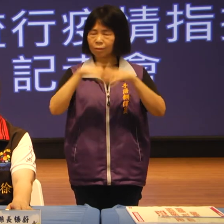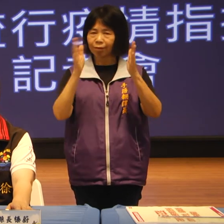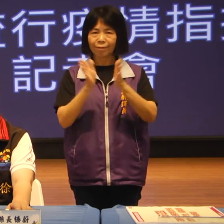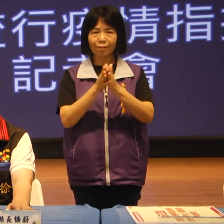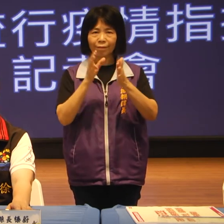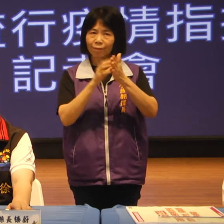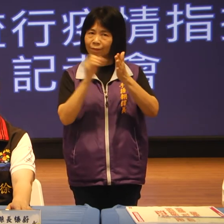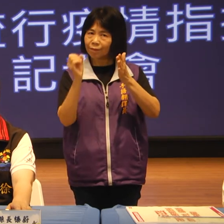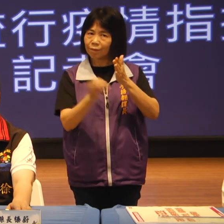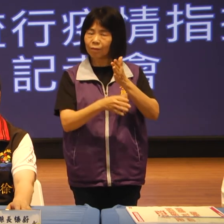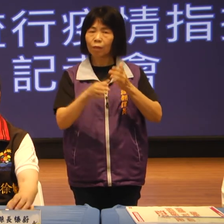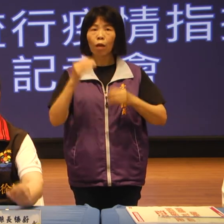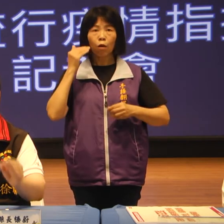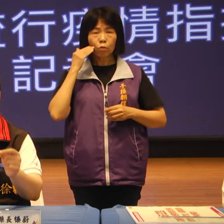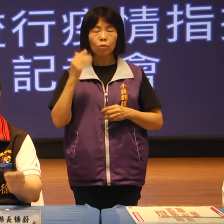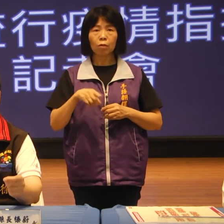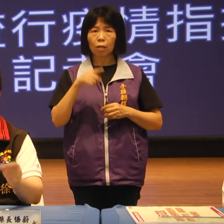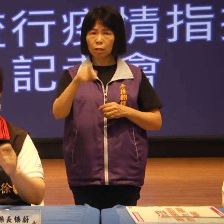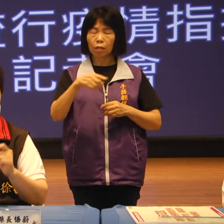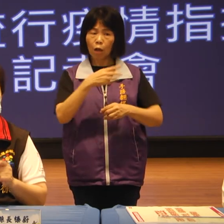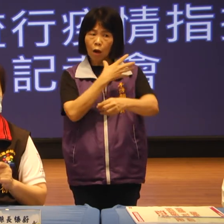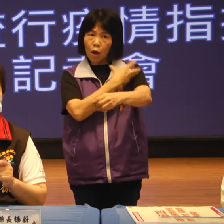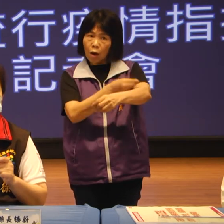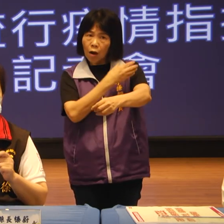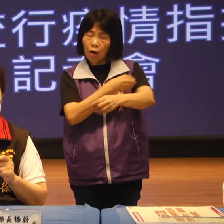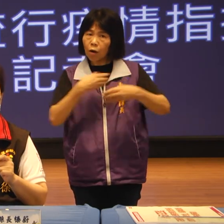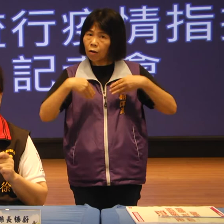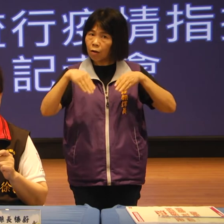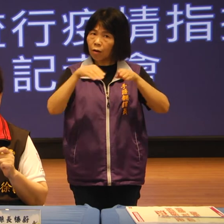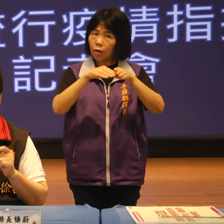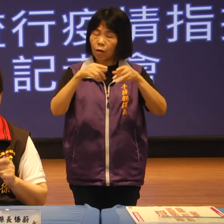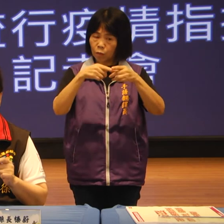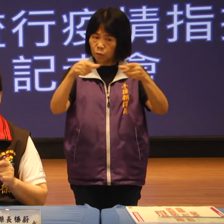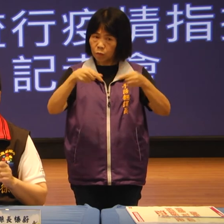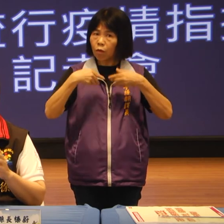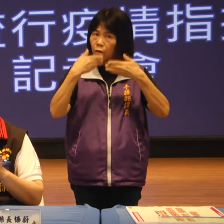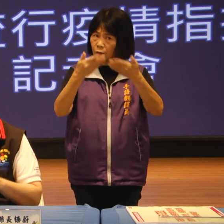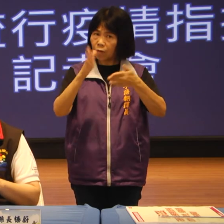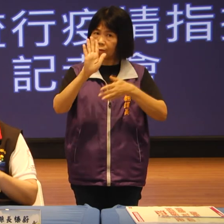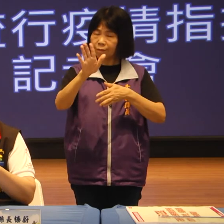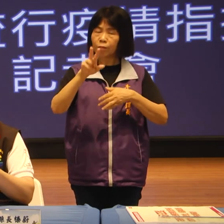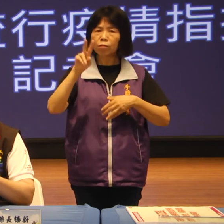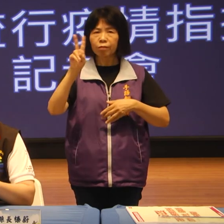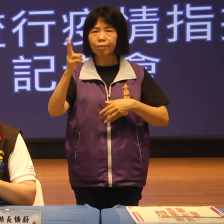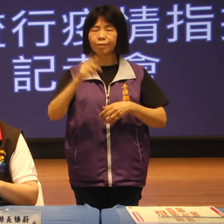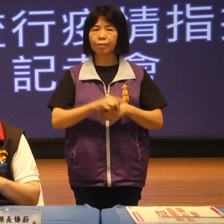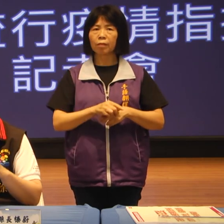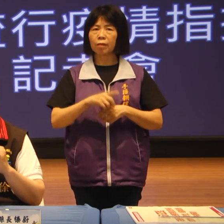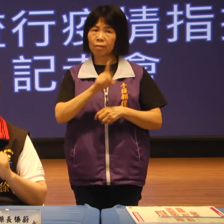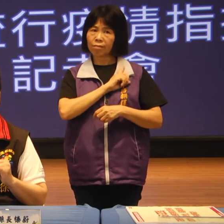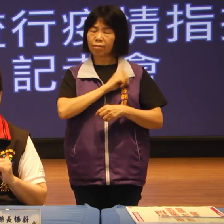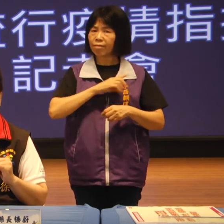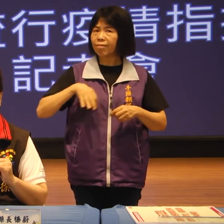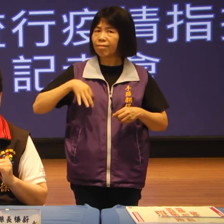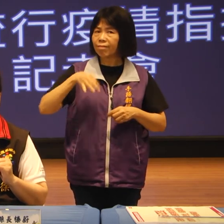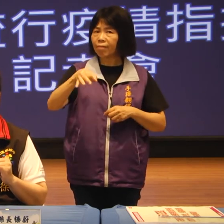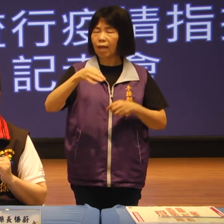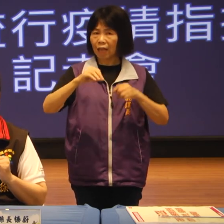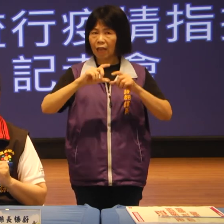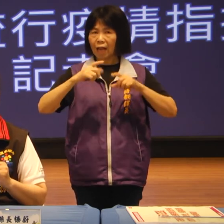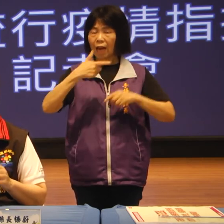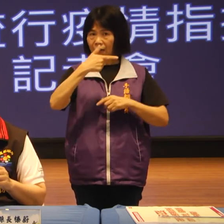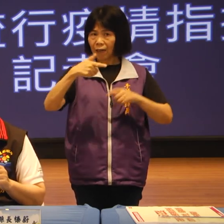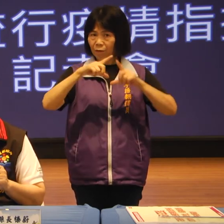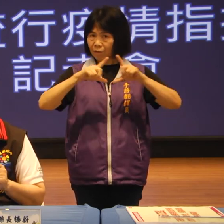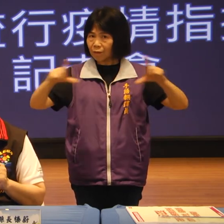果您有捐血拿到我们球派的兑换券，或者是有购买我们6大